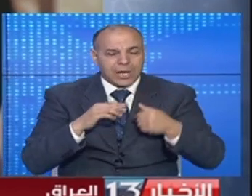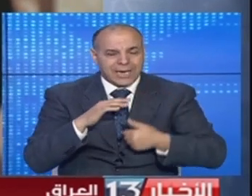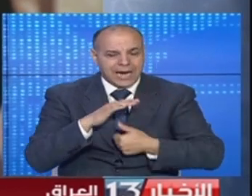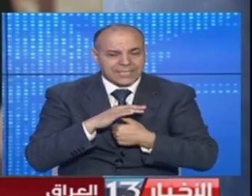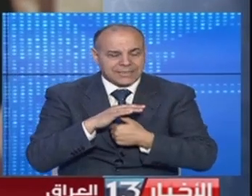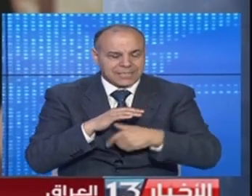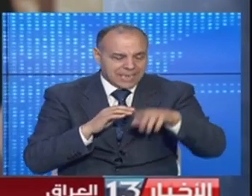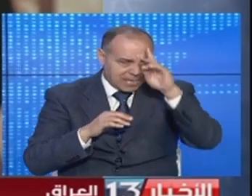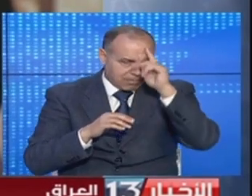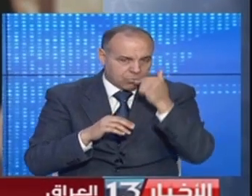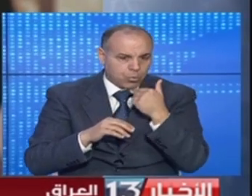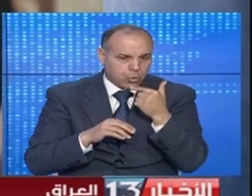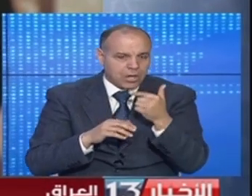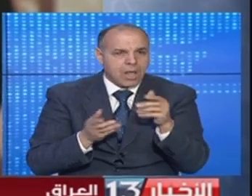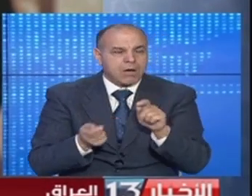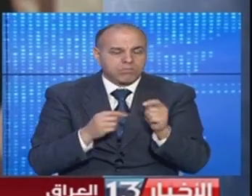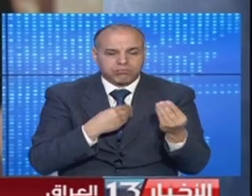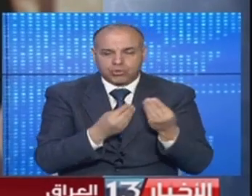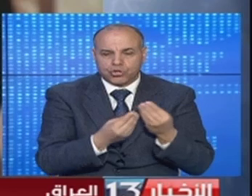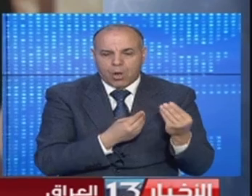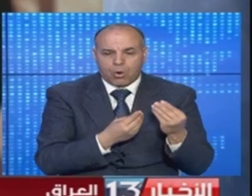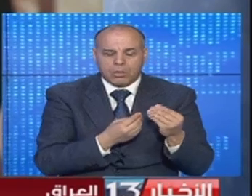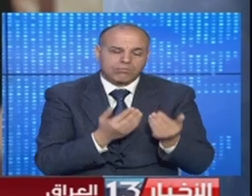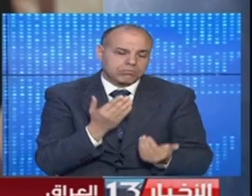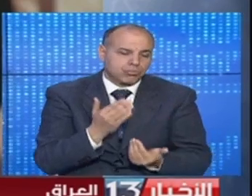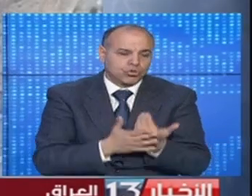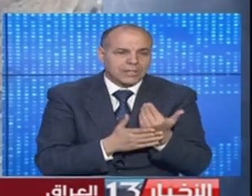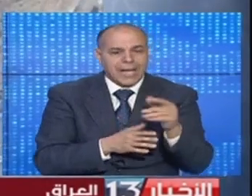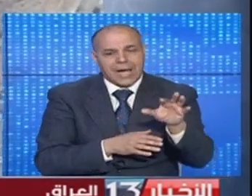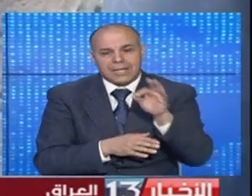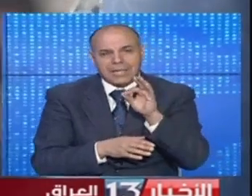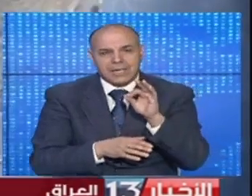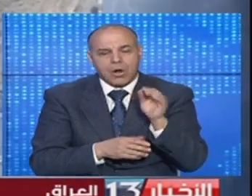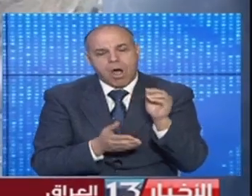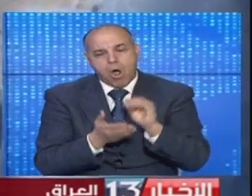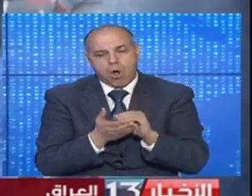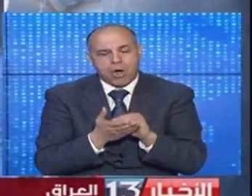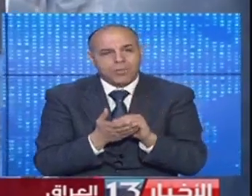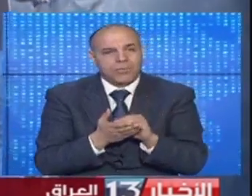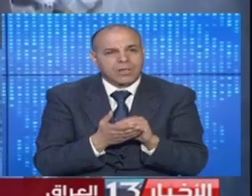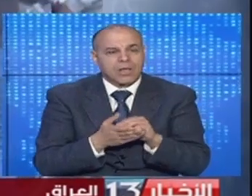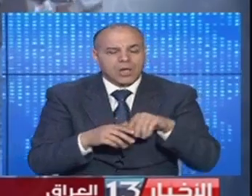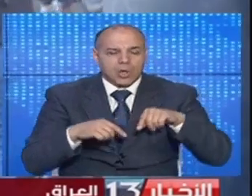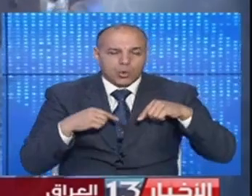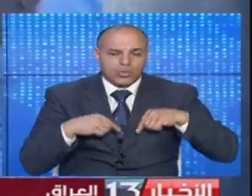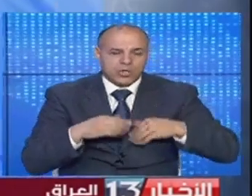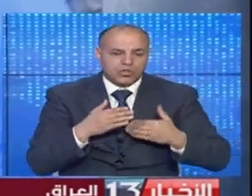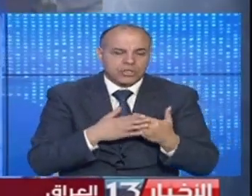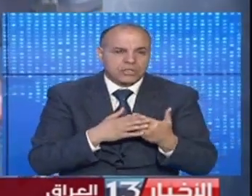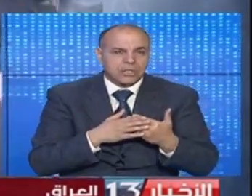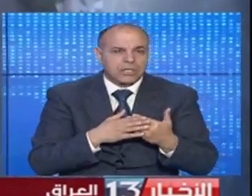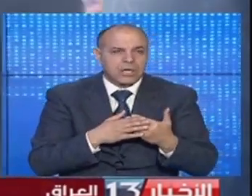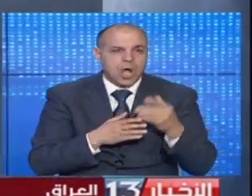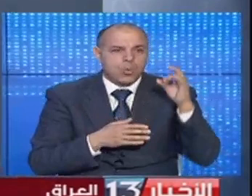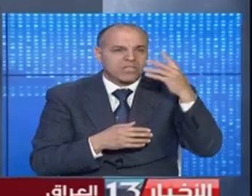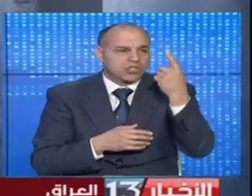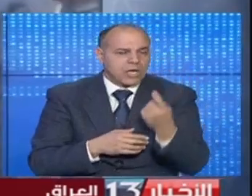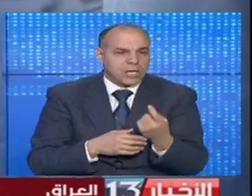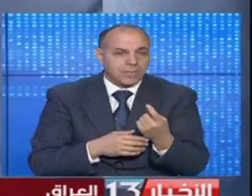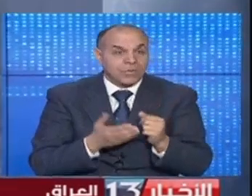برهم صالح البدء بمشاورات مجددا لاختيار مرشح بديل ل ل علاوي في غضون خمسه عشر